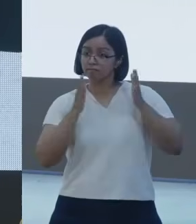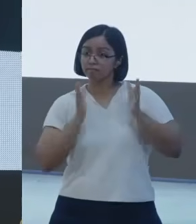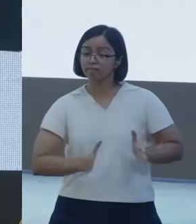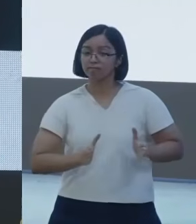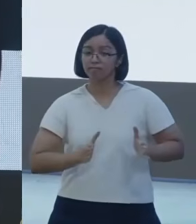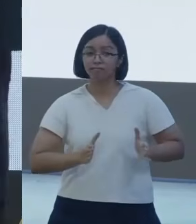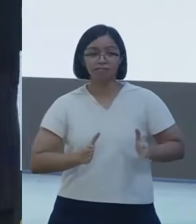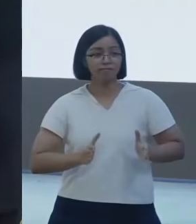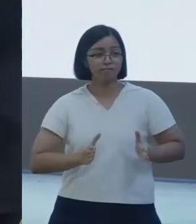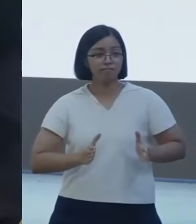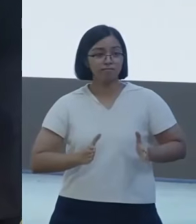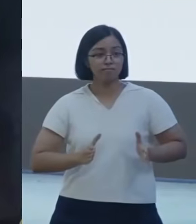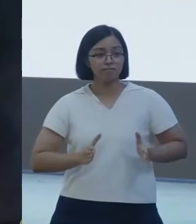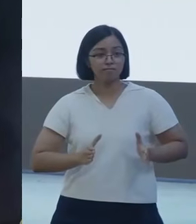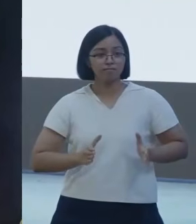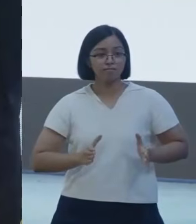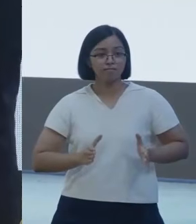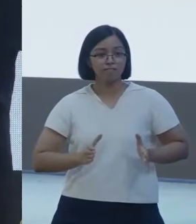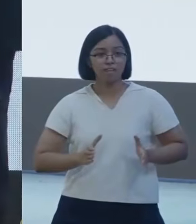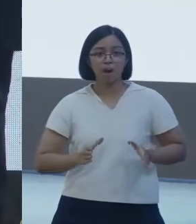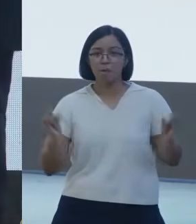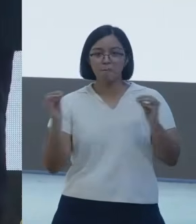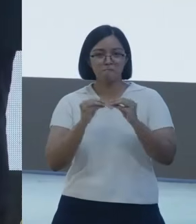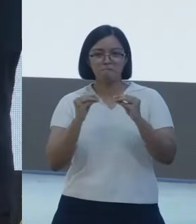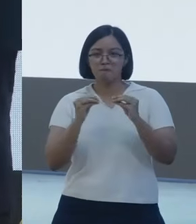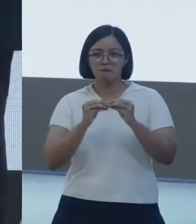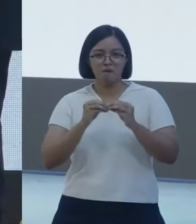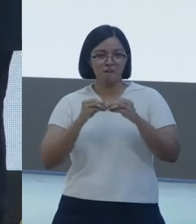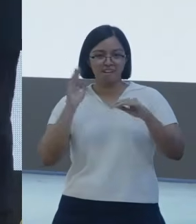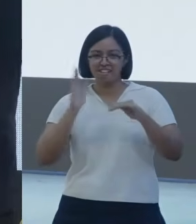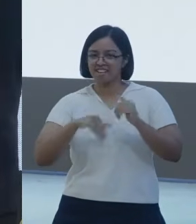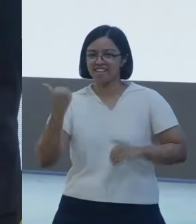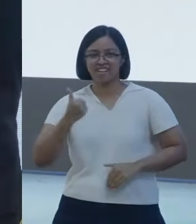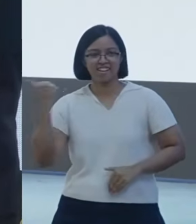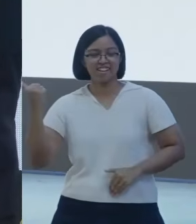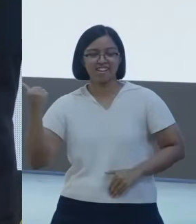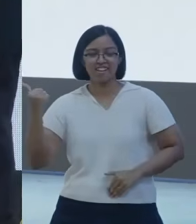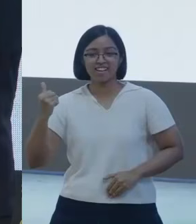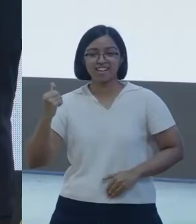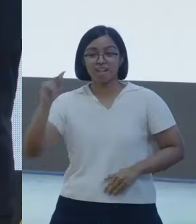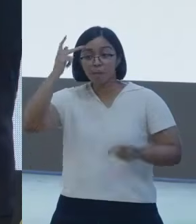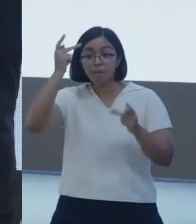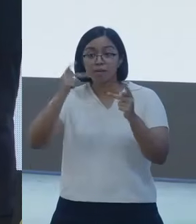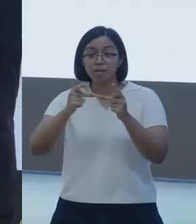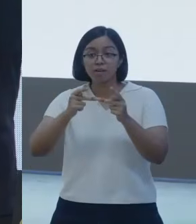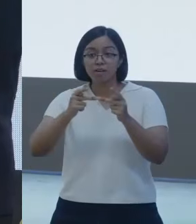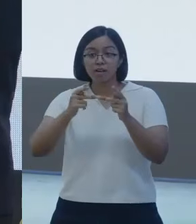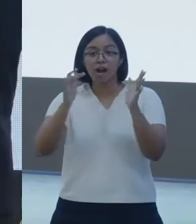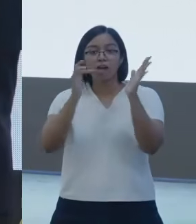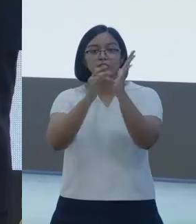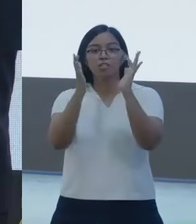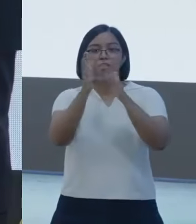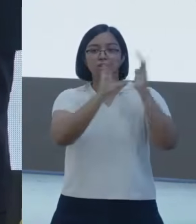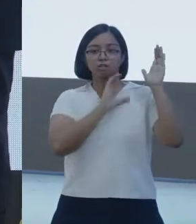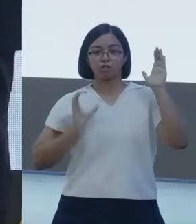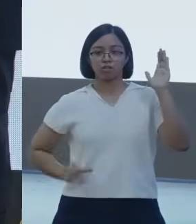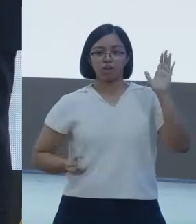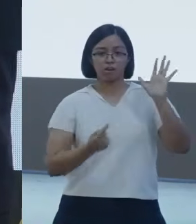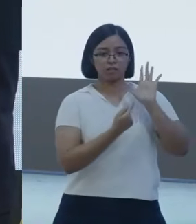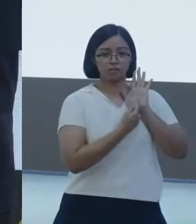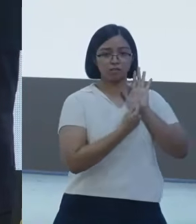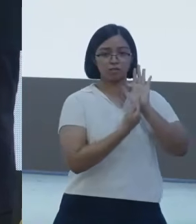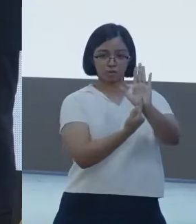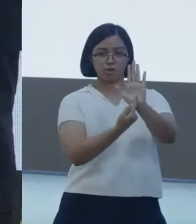makasalanan, pinakamakasalanan sa lahat, "Jesus Christ might display His perfect